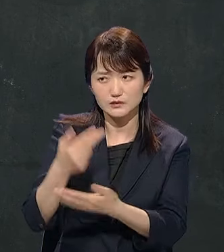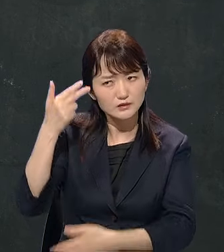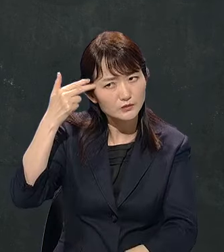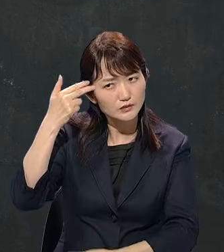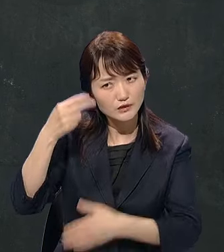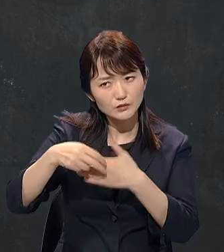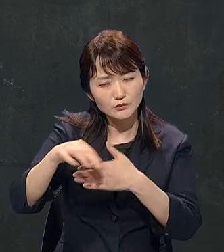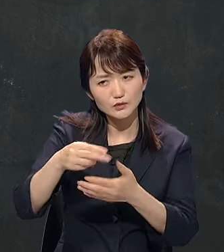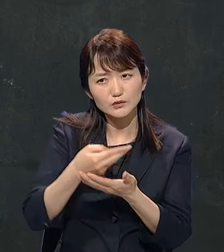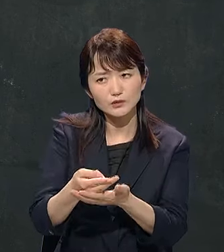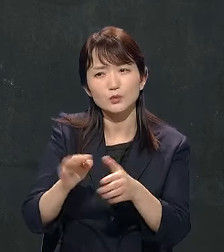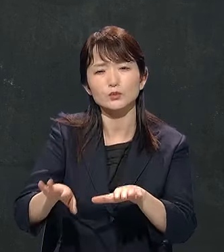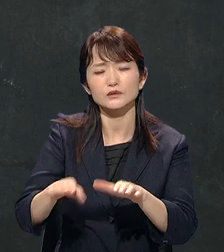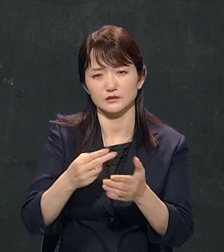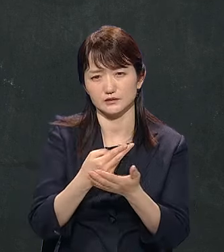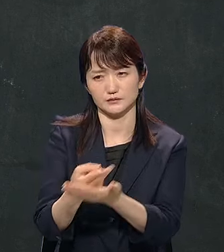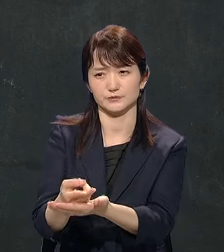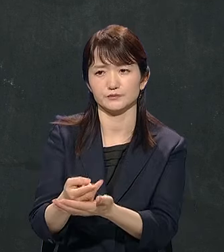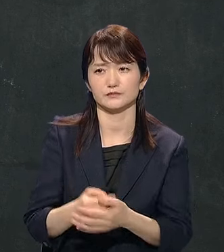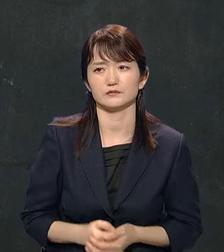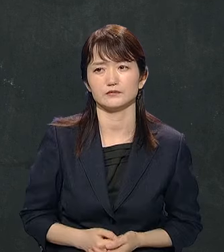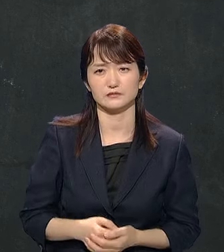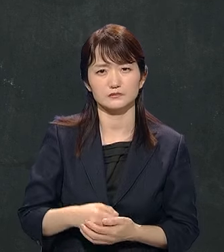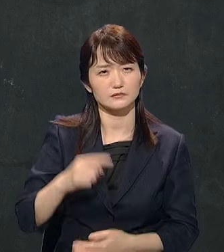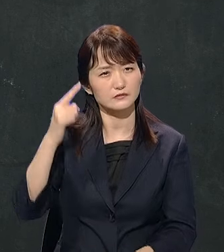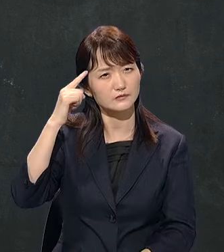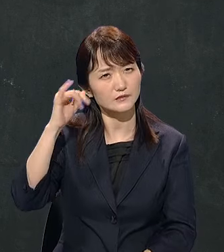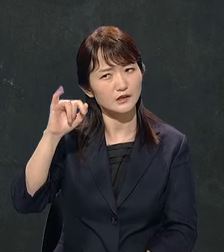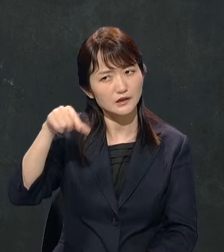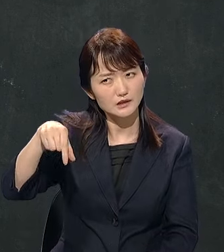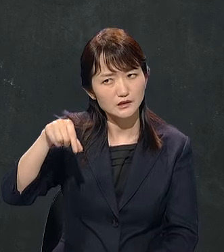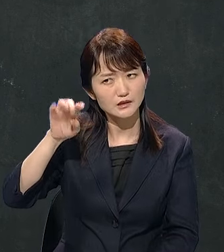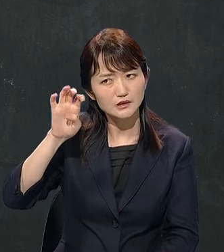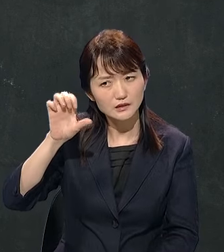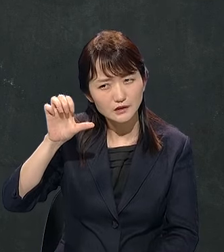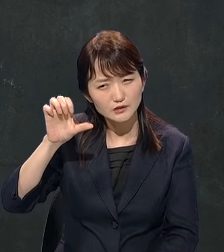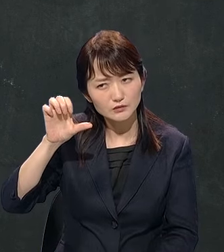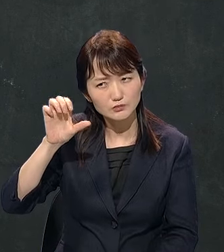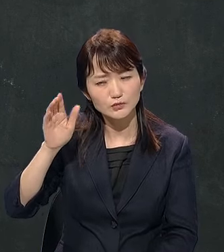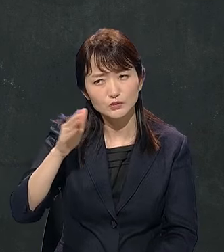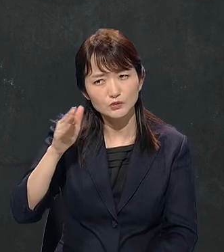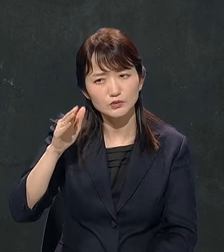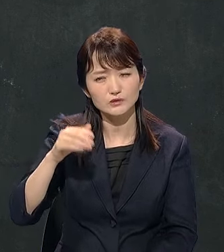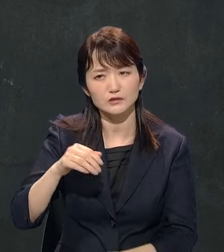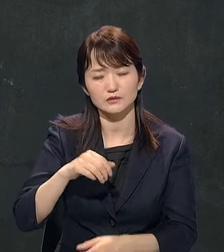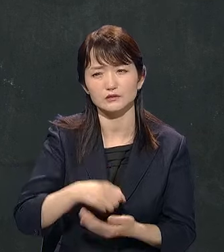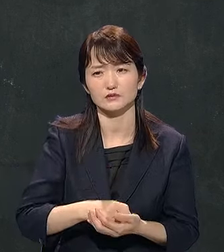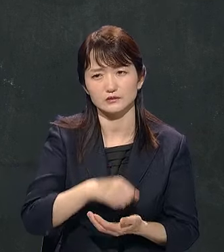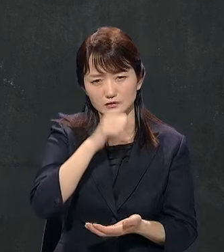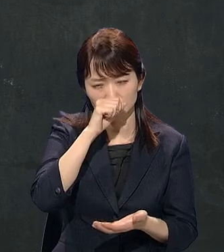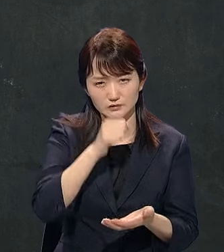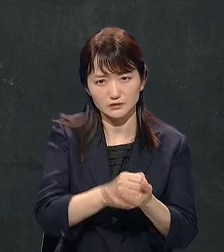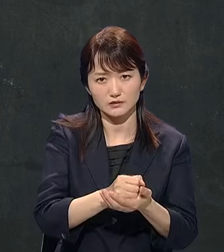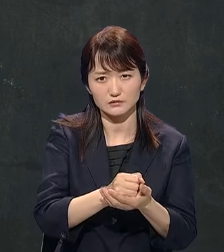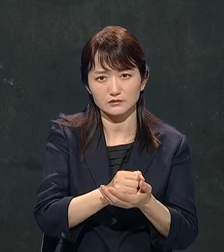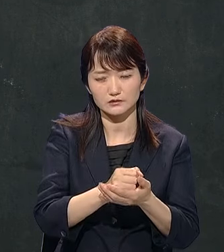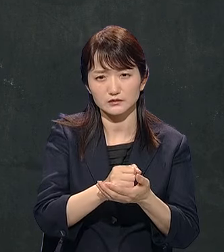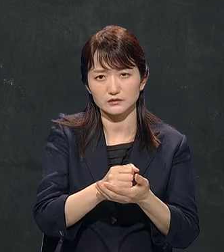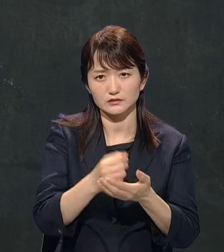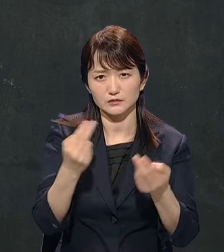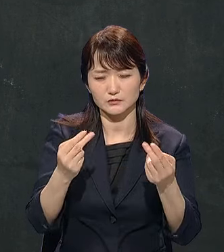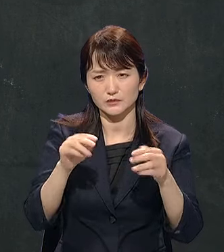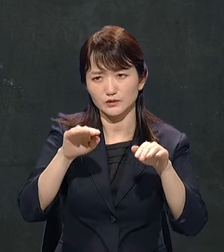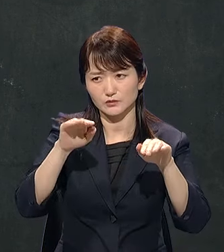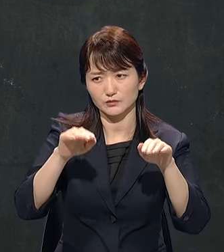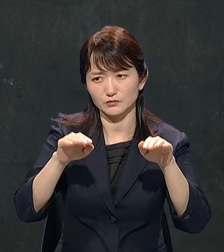병원이요. 공공과 병원에 오늘 입원 중이거든요. 지금 마이크가 다시 오고 몸을 쓰는 아버님 맞으시죠?